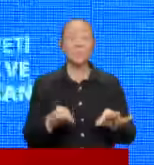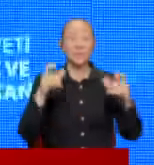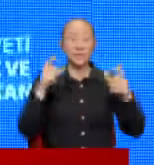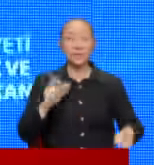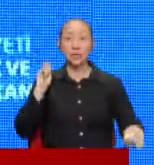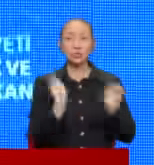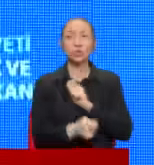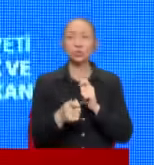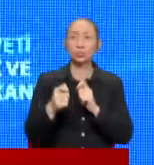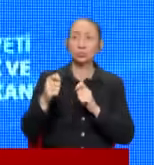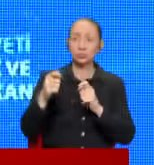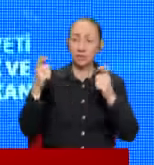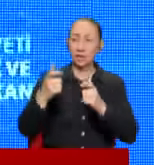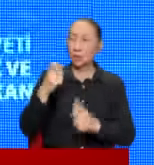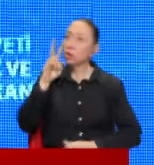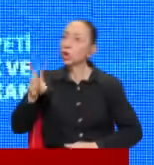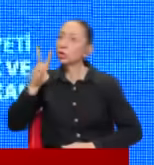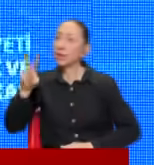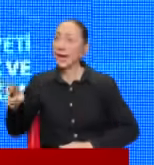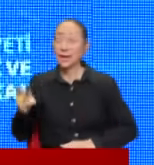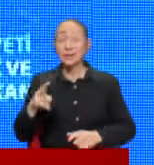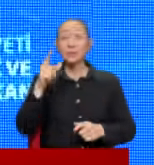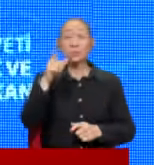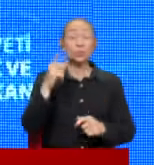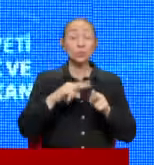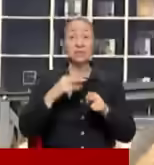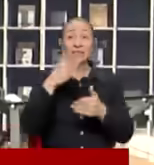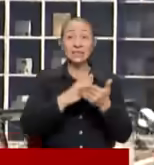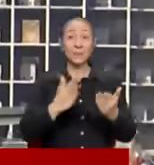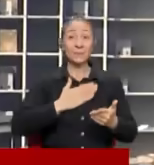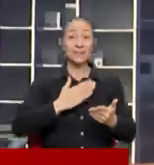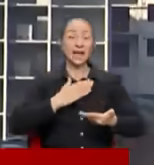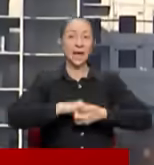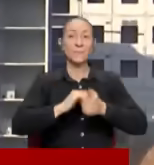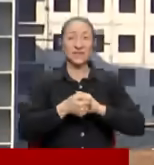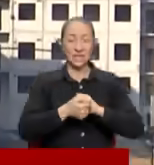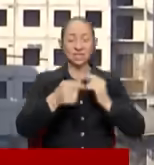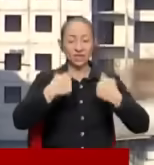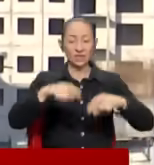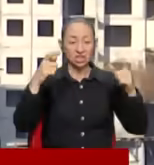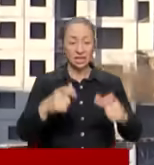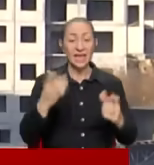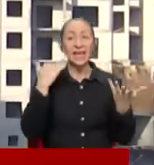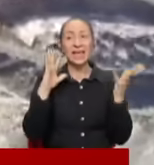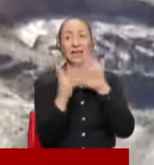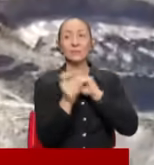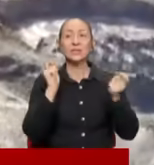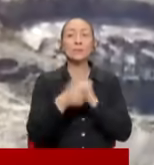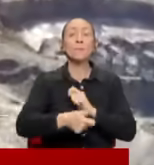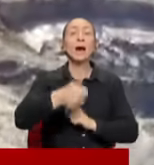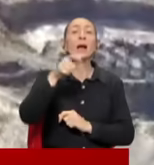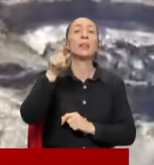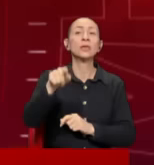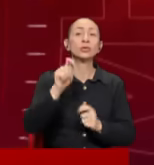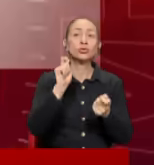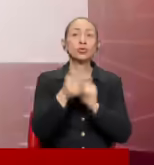kentsel dönüşüm şantiyesinde bulacaklar. Kurumunda dile getirdiği yarısı bizden kampanyasında Çevre Şehircilik ve İklim Değişikliği